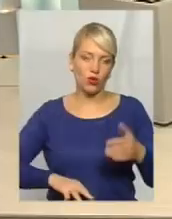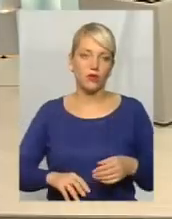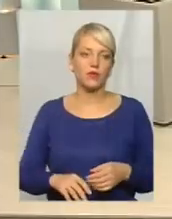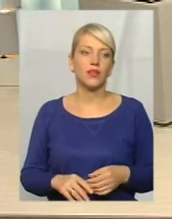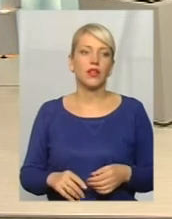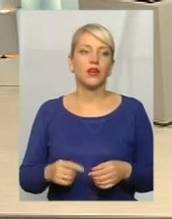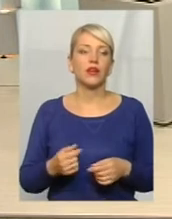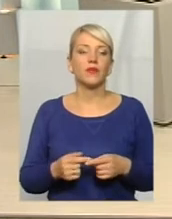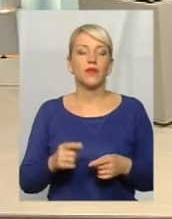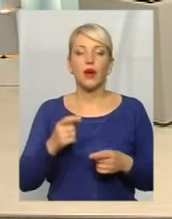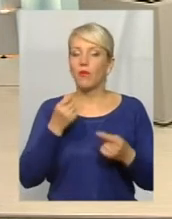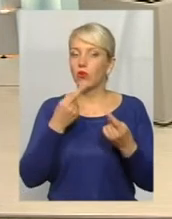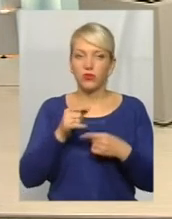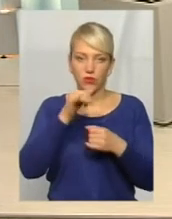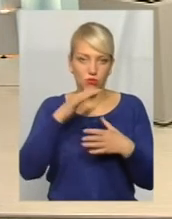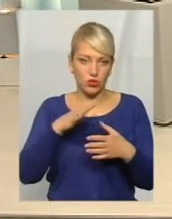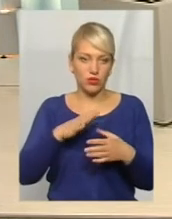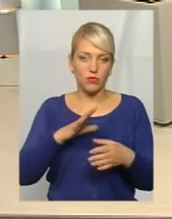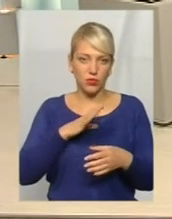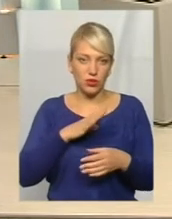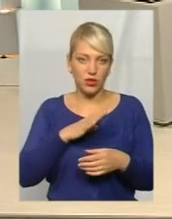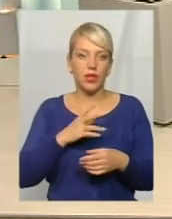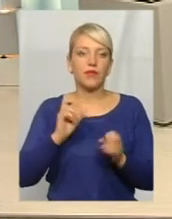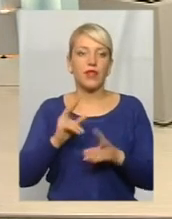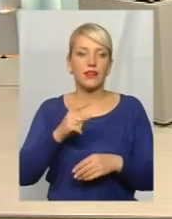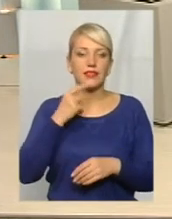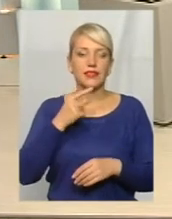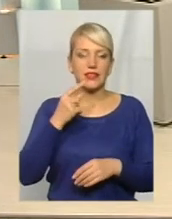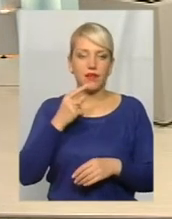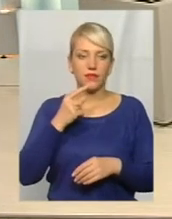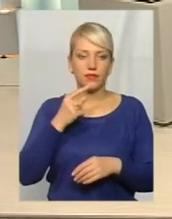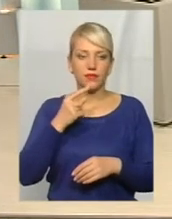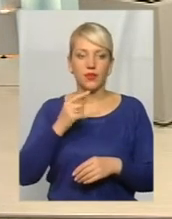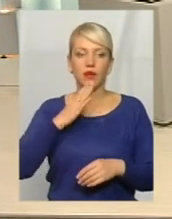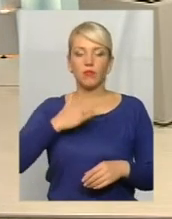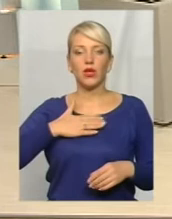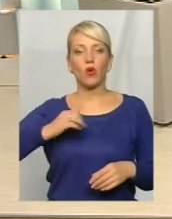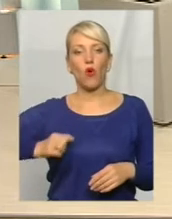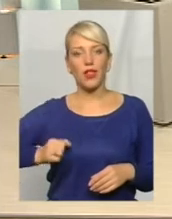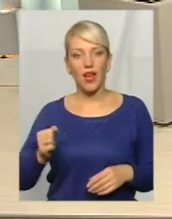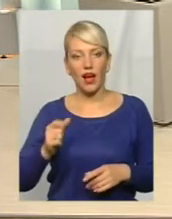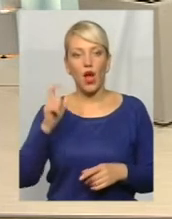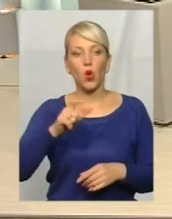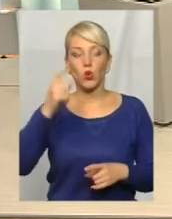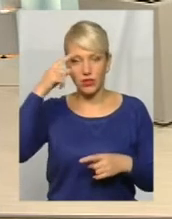впливу, так я розумію. Інакше без нього ніяк. Тому що, як сказав колега мій, люди знають, люди звикли, і те, що